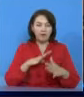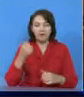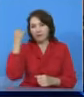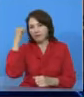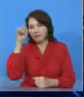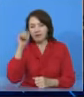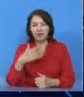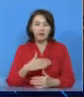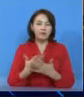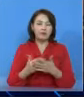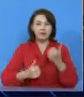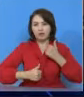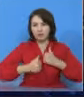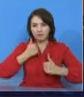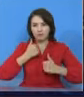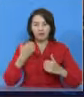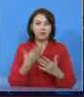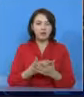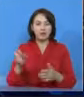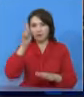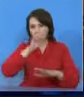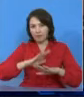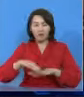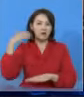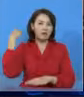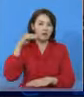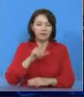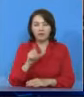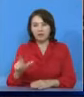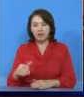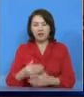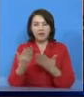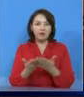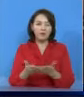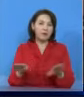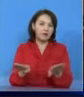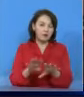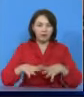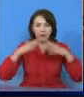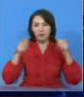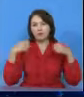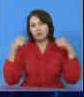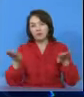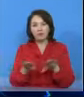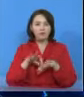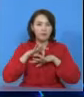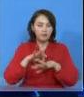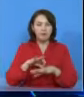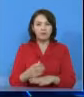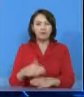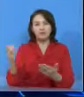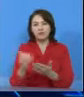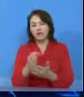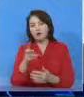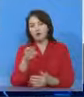батырлық пен ерліктің, ынтымақтың отаны болған Ақтөбенің халқына Алла тек қана осындай үлкен тойлар бұйырсын. Табылды